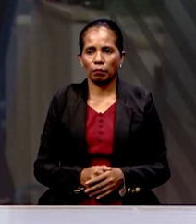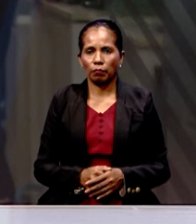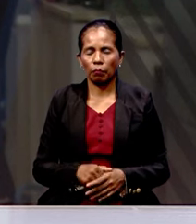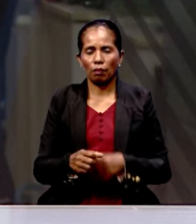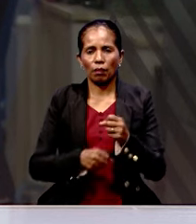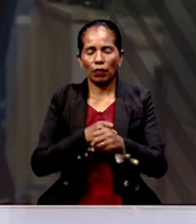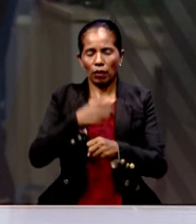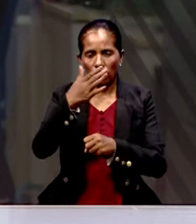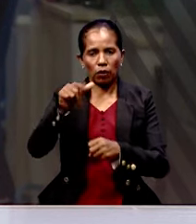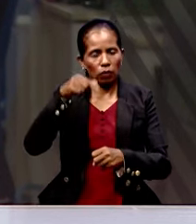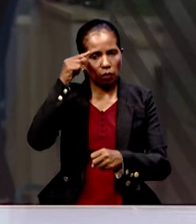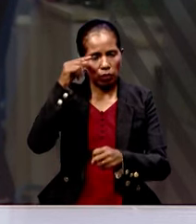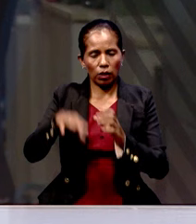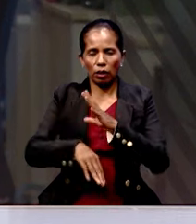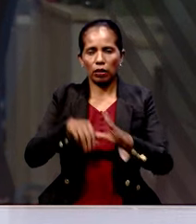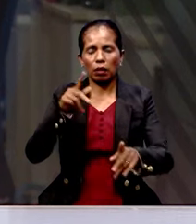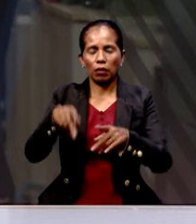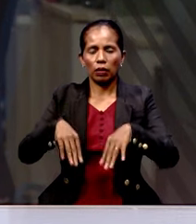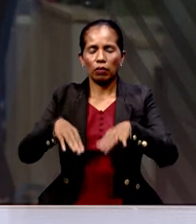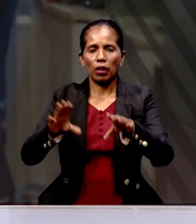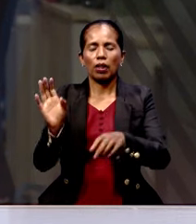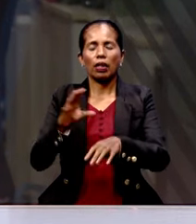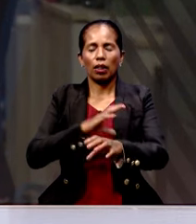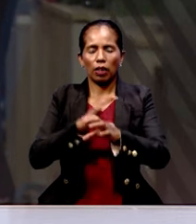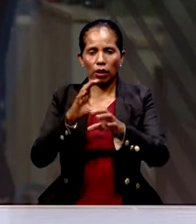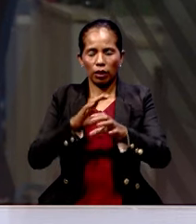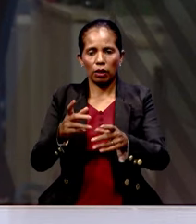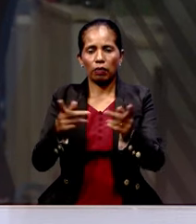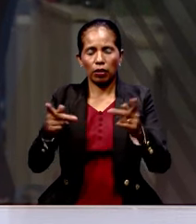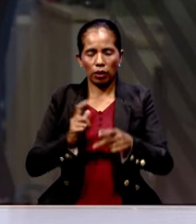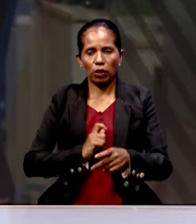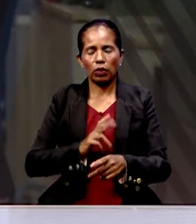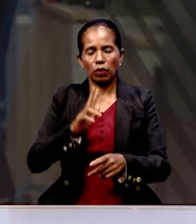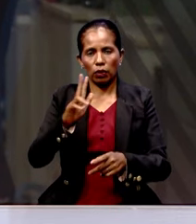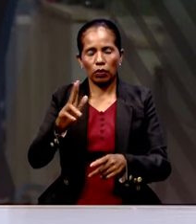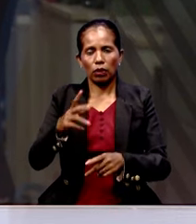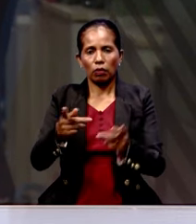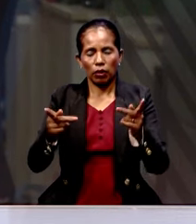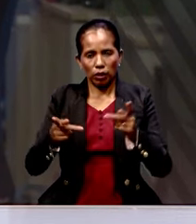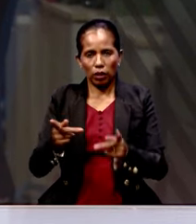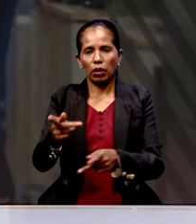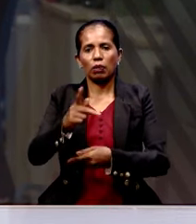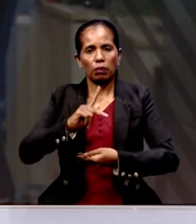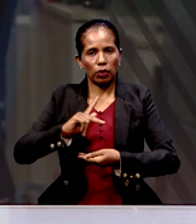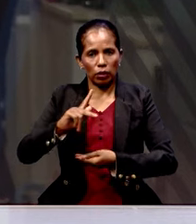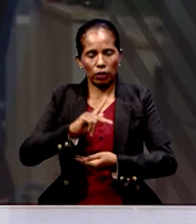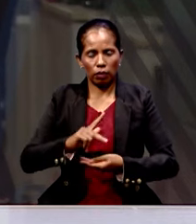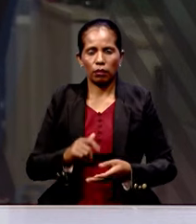Tine noi in governo se hasa esile da un ebe fan careta e areta sitolo, tamba fati ne protegido.